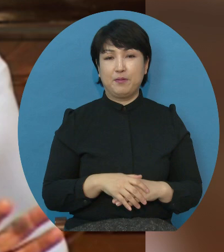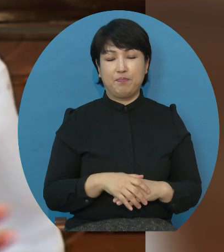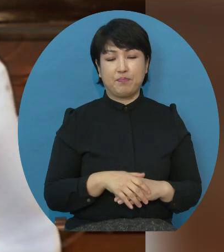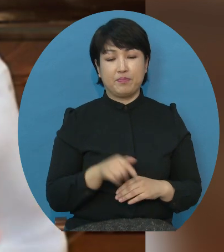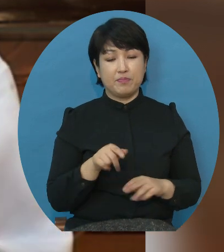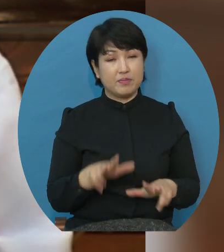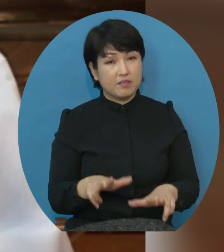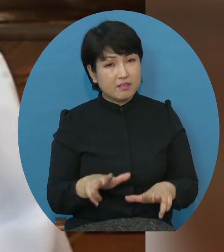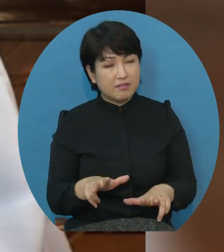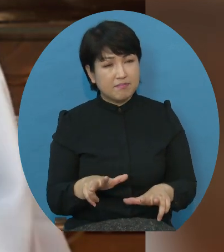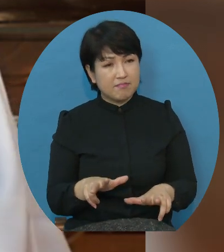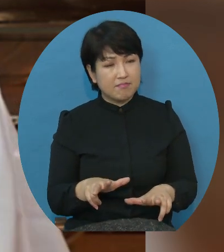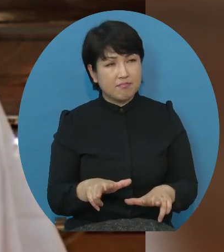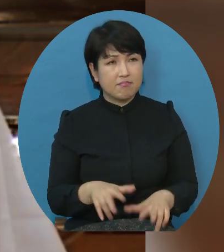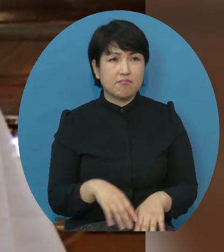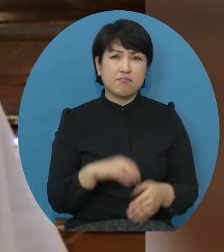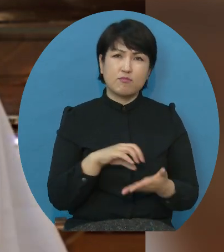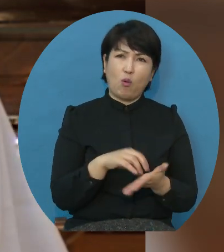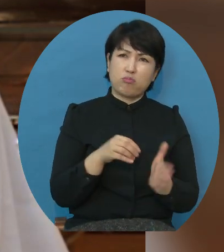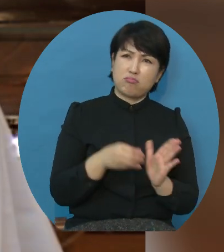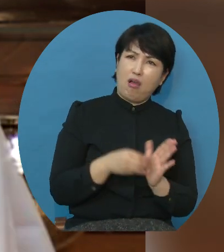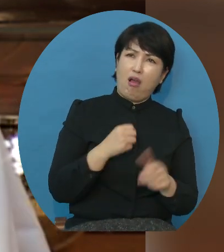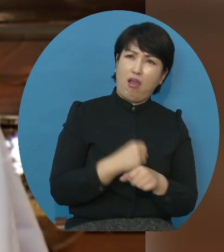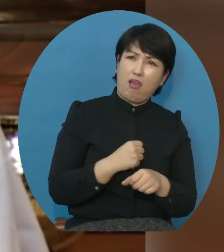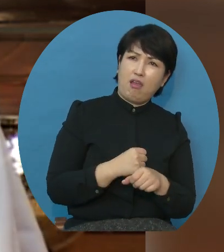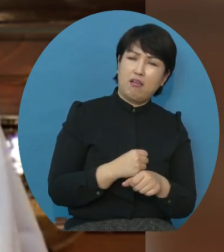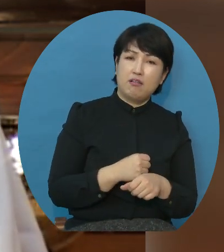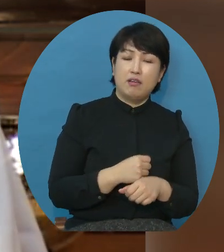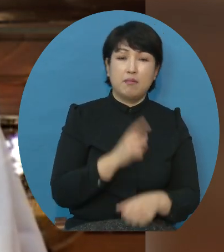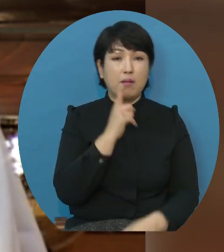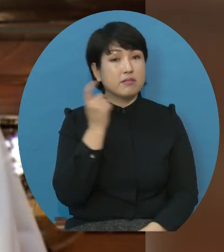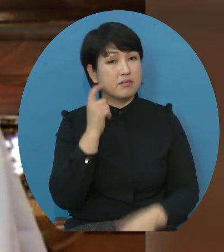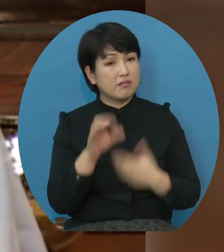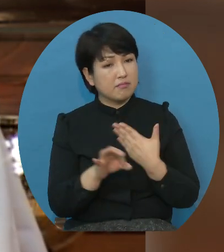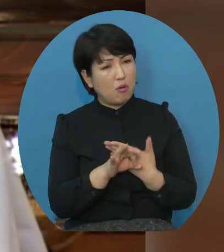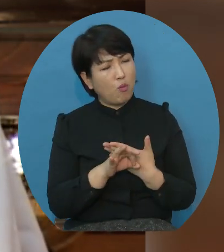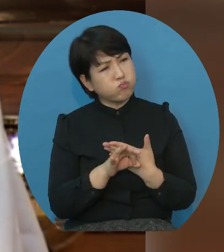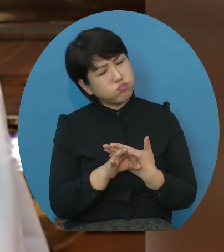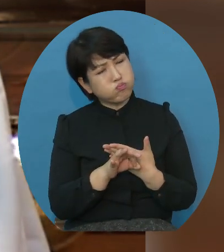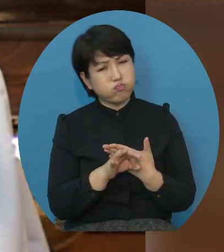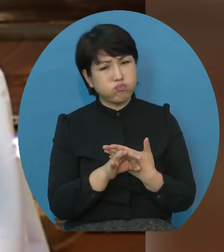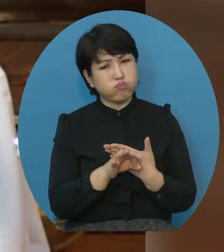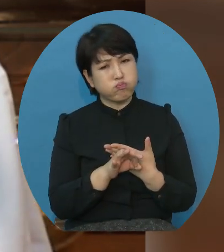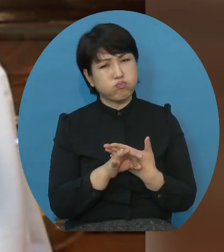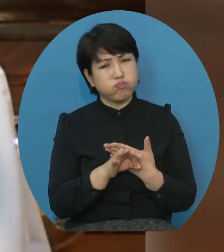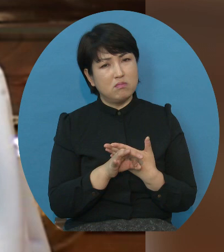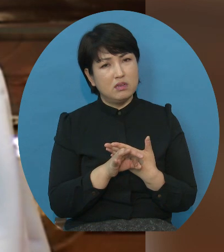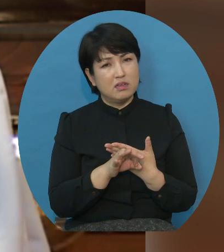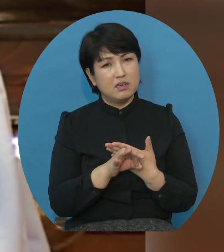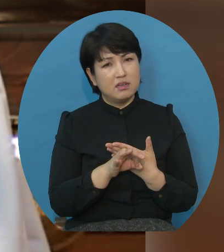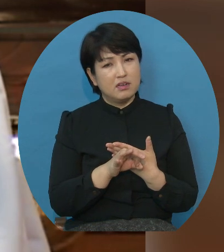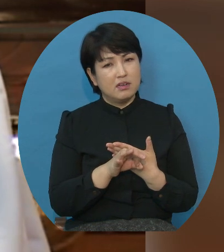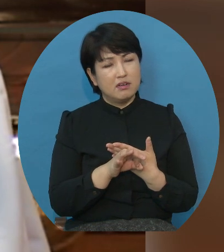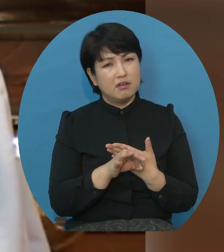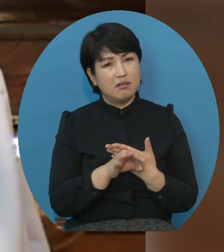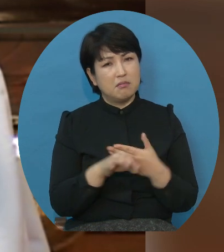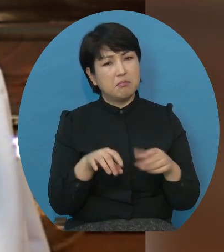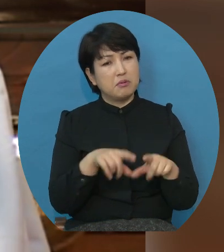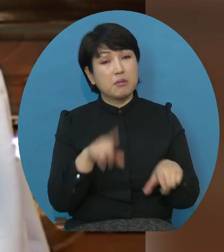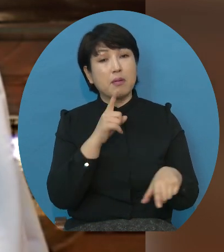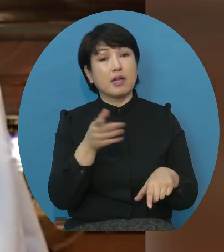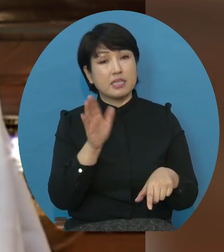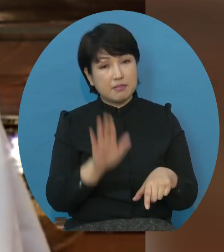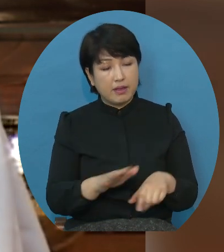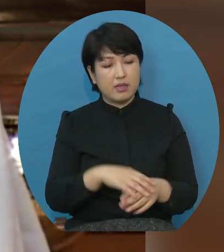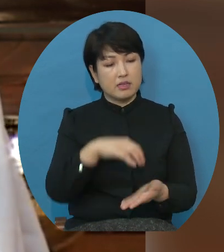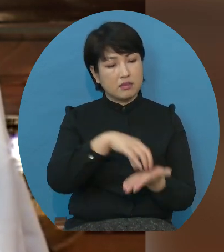그럼 이게 의를 은 들어오면 그래 세속적인 얘기 같잖아요 부처님은 이 한마디를 지금 뭘 가르친 거에요